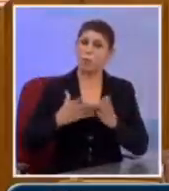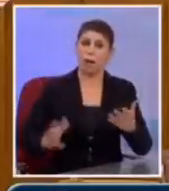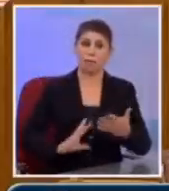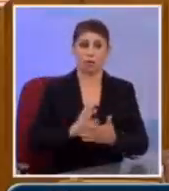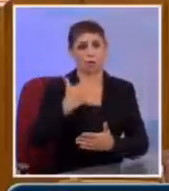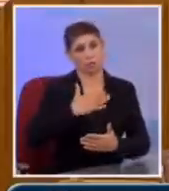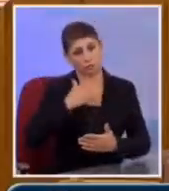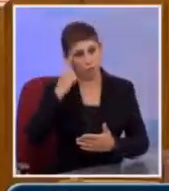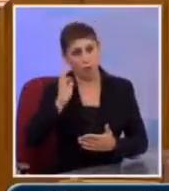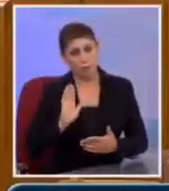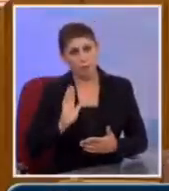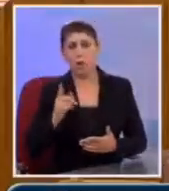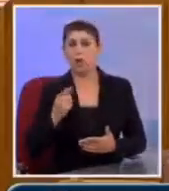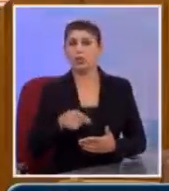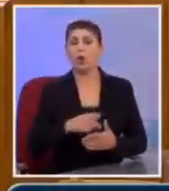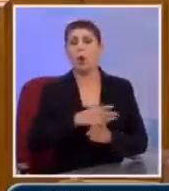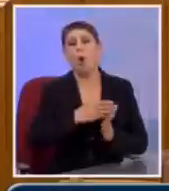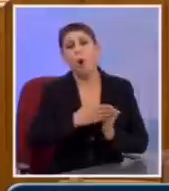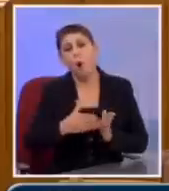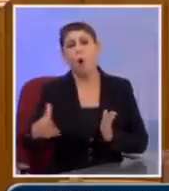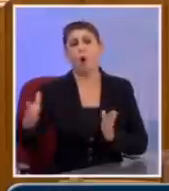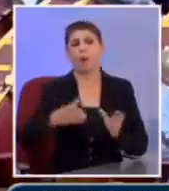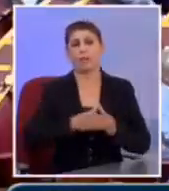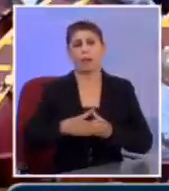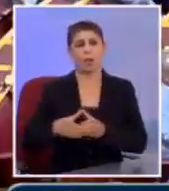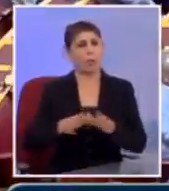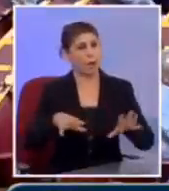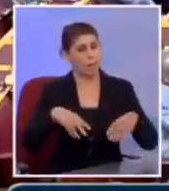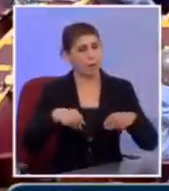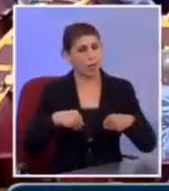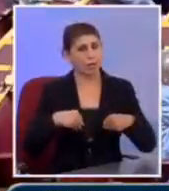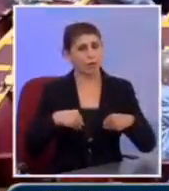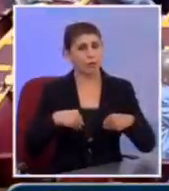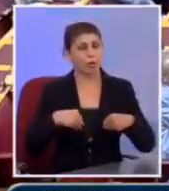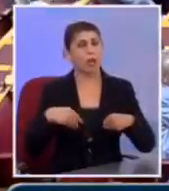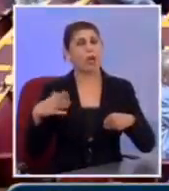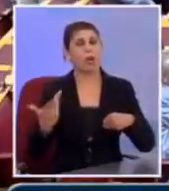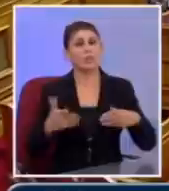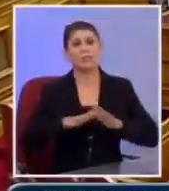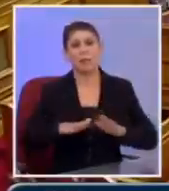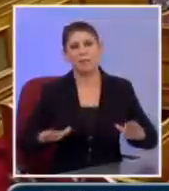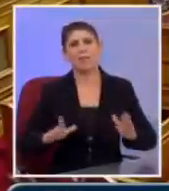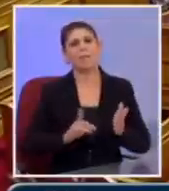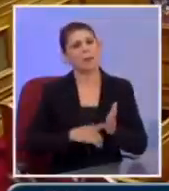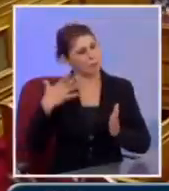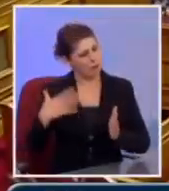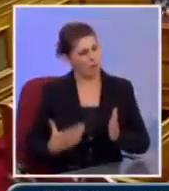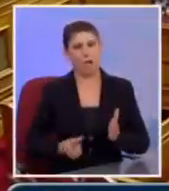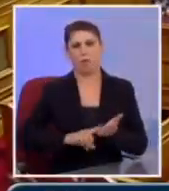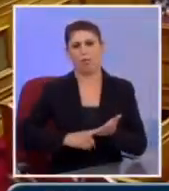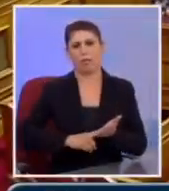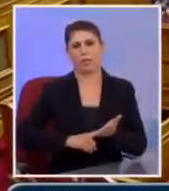γνώμη μας, το γεγονός ότι όλα τα κόμματα αποδέχονται πια ότι τα παιδιά πρέπει να αποκτήσουν